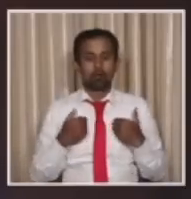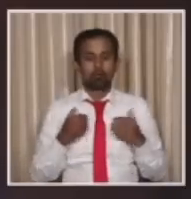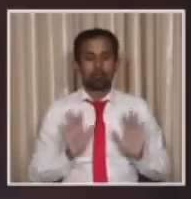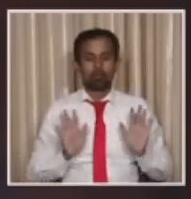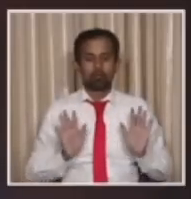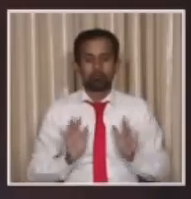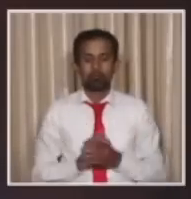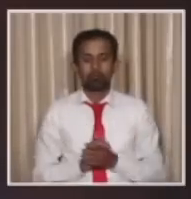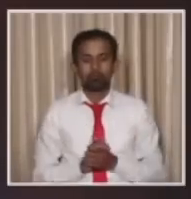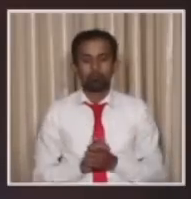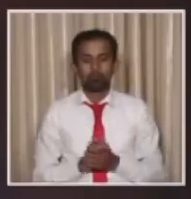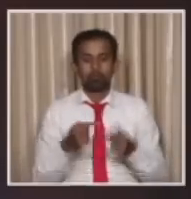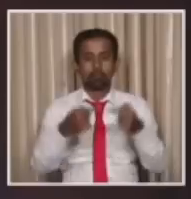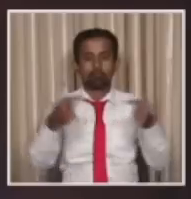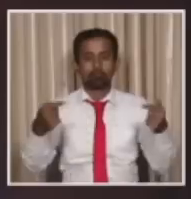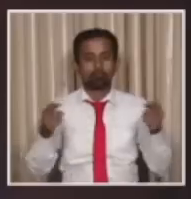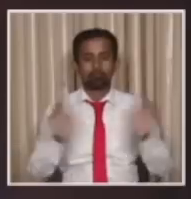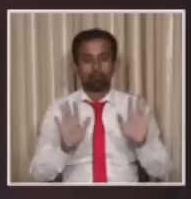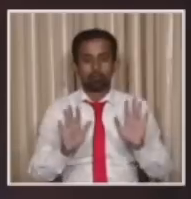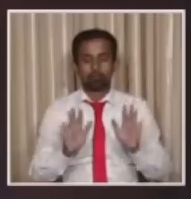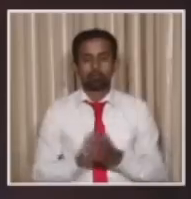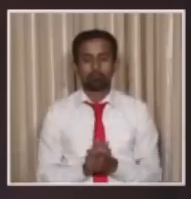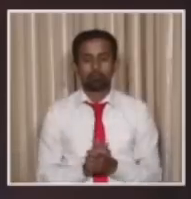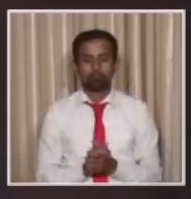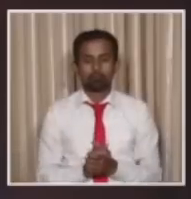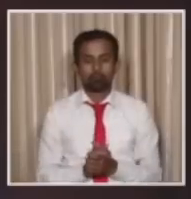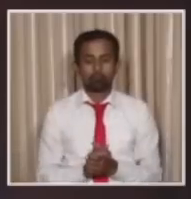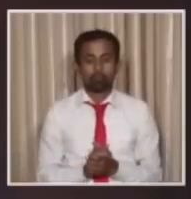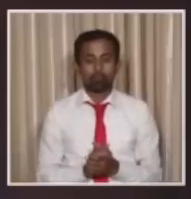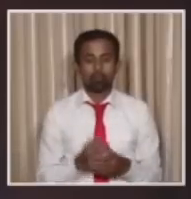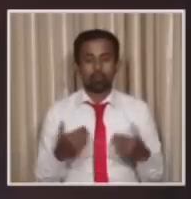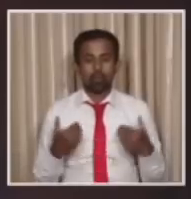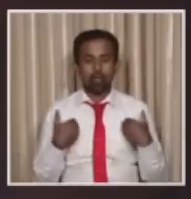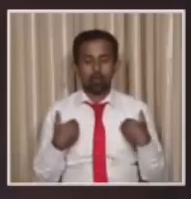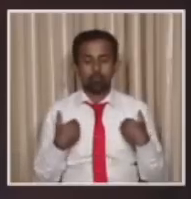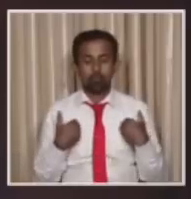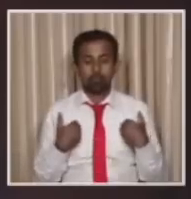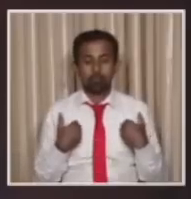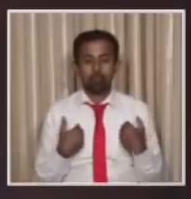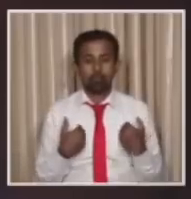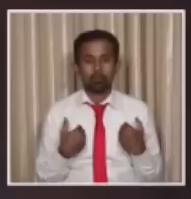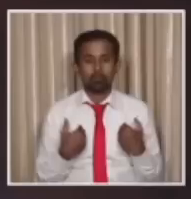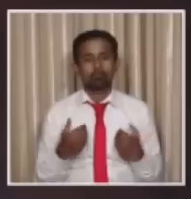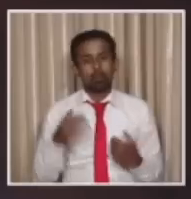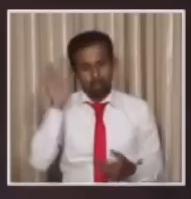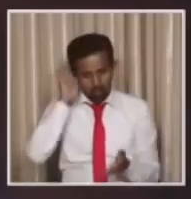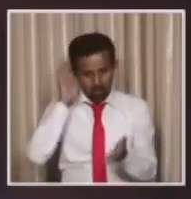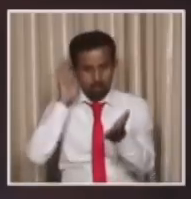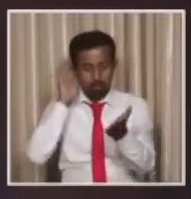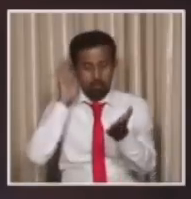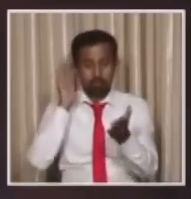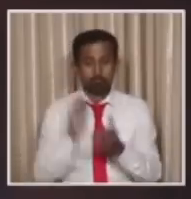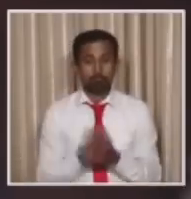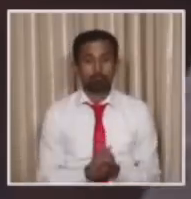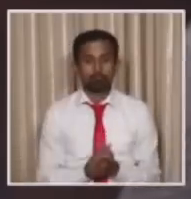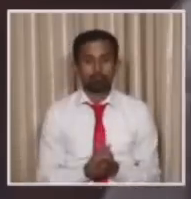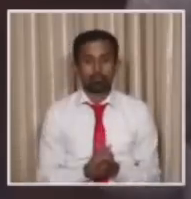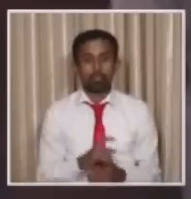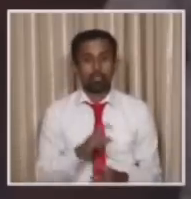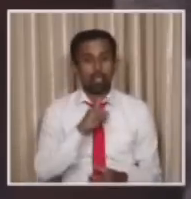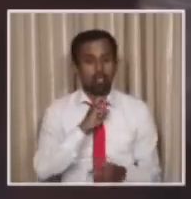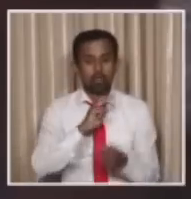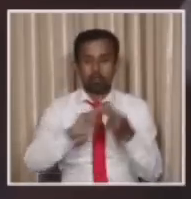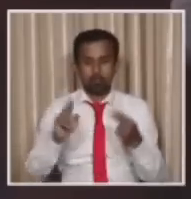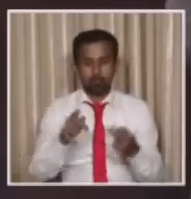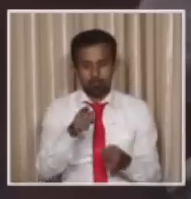කෙනෙක් නෙමෙයි. විපක්ෂයෙන් නෙමෙයි ගෙනාව ජනකරත්නායක. අනිත් එක මේ අපි පෙනී හිටින්නේ මේ අහගින්න හරිද? කහින්න එපා කහින්න